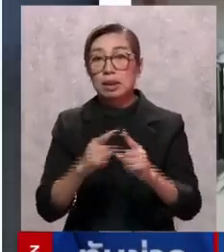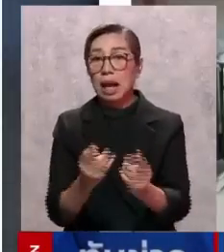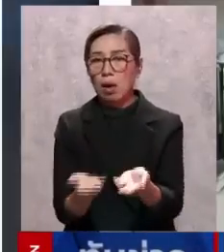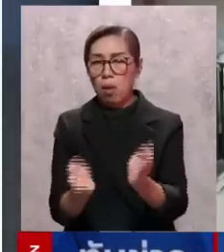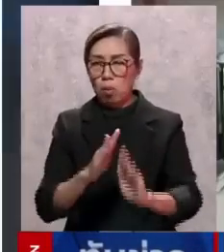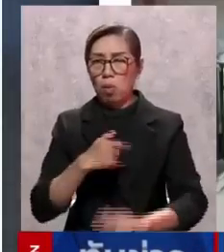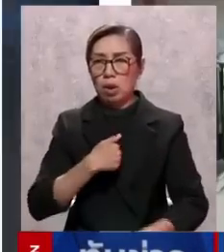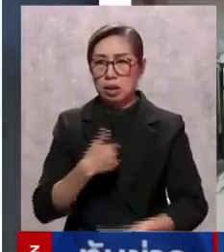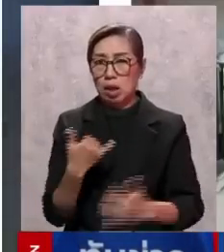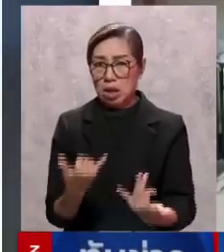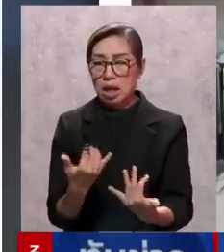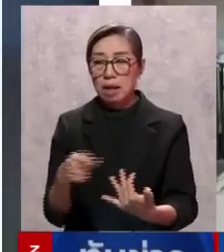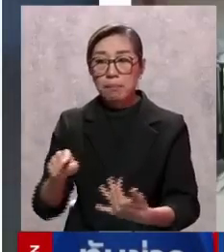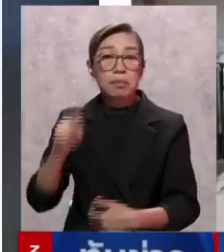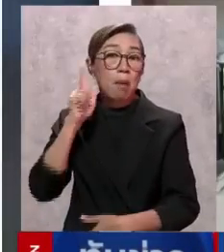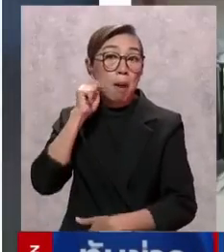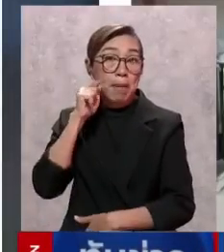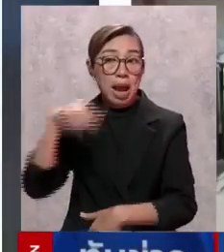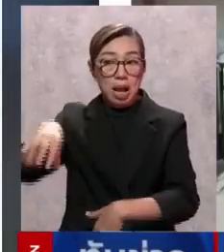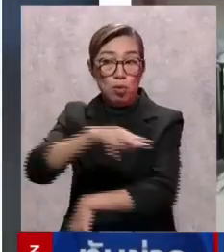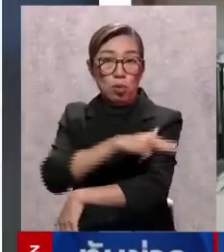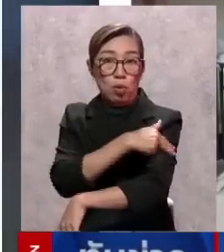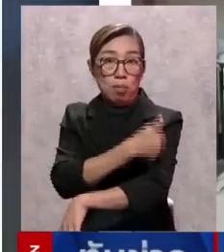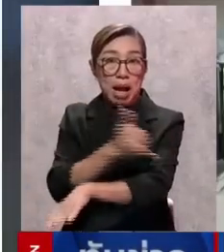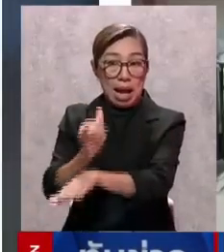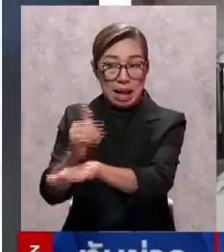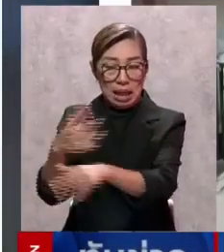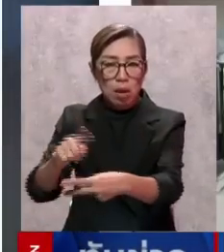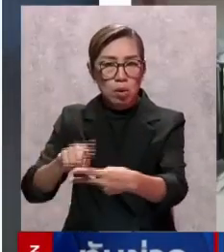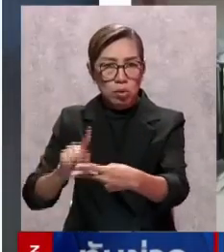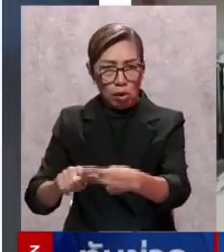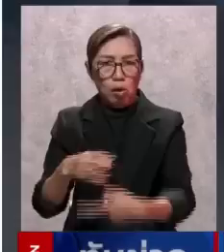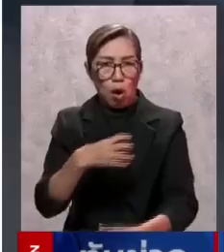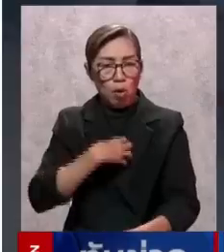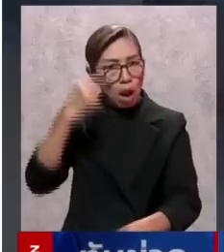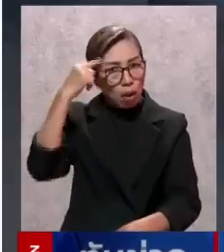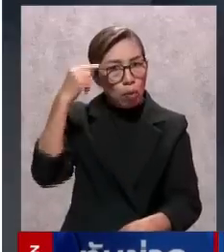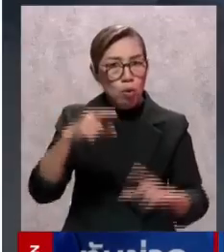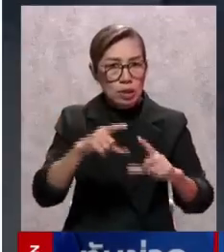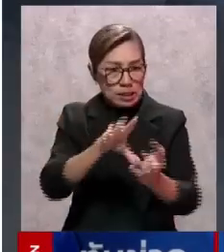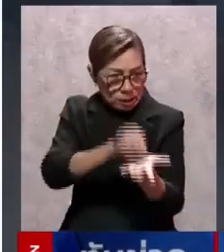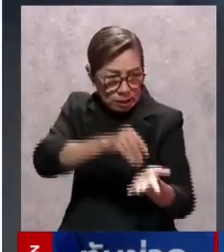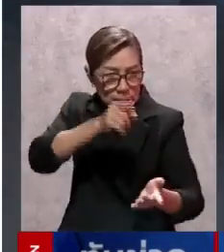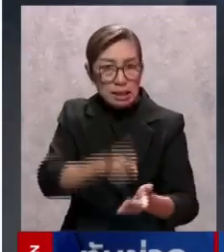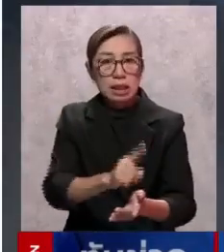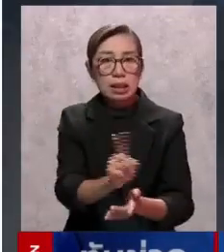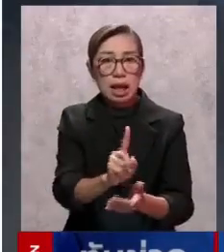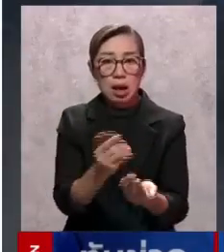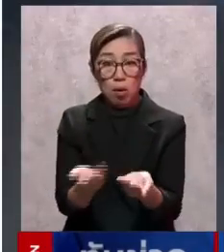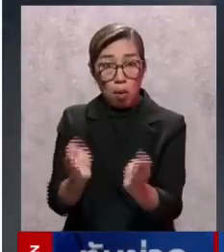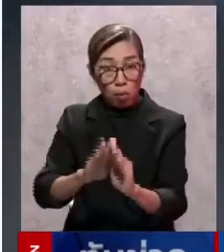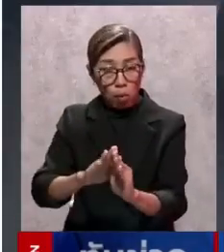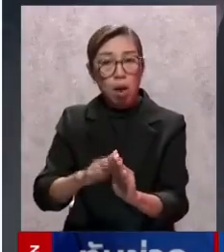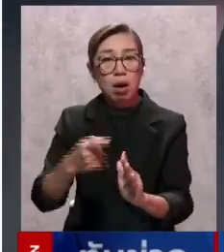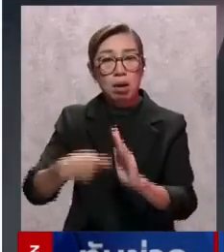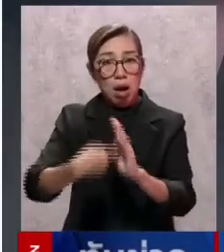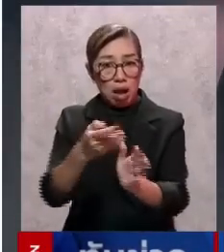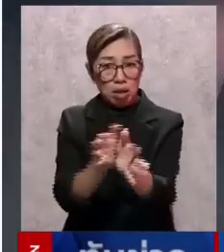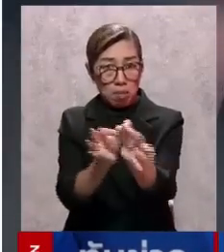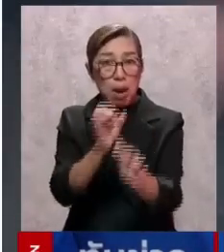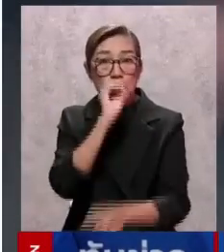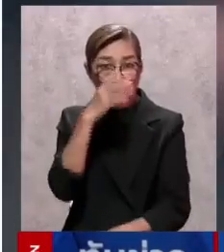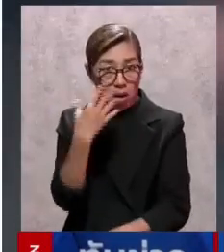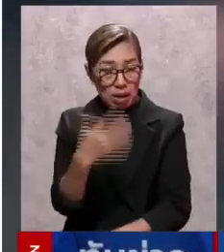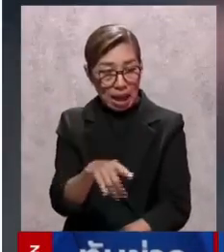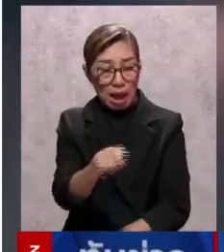เราจะโฟกัสรองจากการรักษาของคุณแม่ก็คือข้อเท็จจริงสำหรับเรื่องราวที่เกิดขึ้นครอบครัวได้ชี้แจงประเด็นที่เคลือบแคลงใ